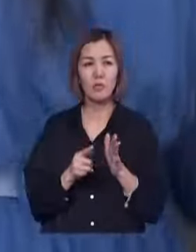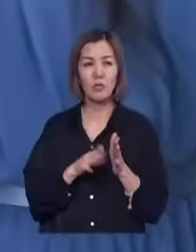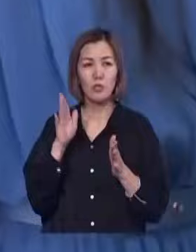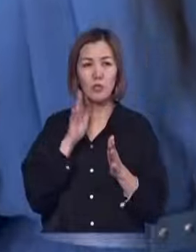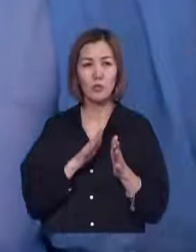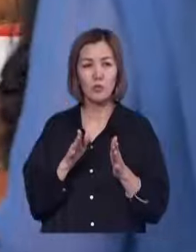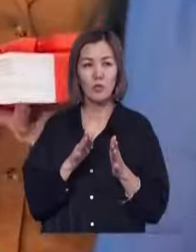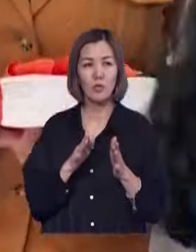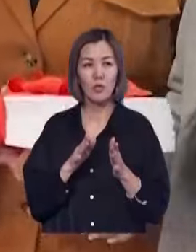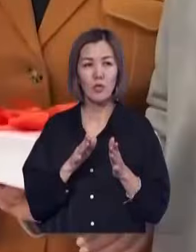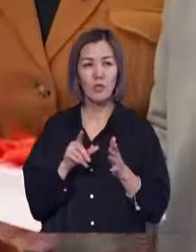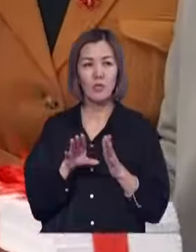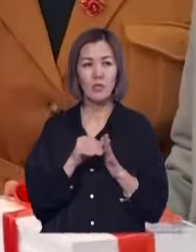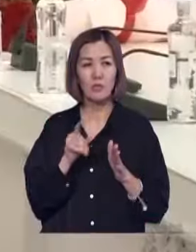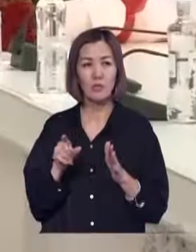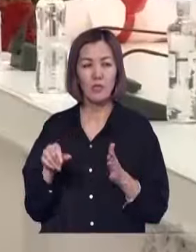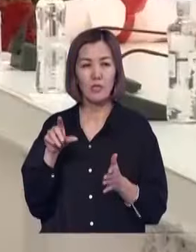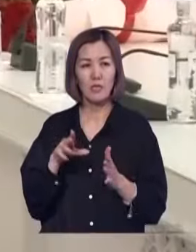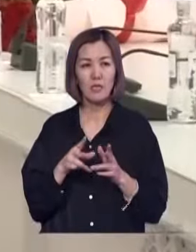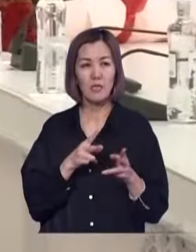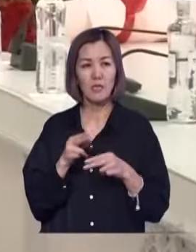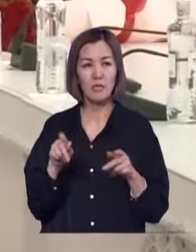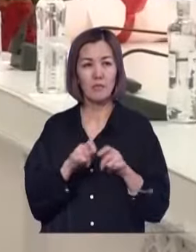шыққан сенат депутаттары кесті.